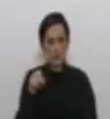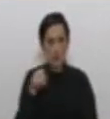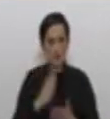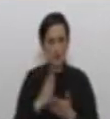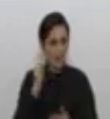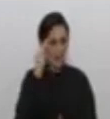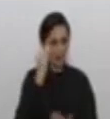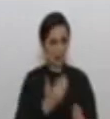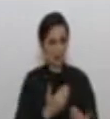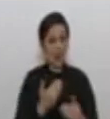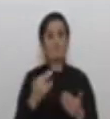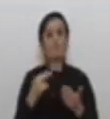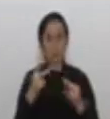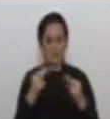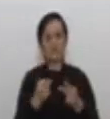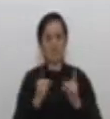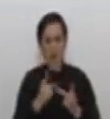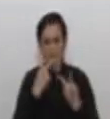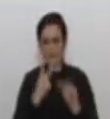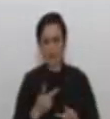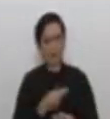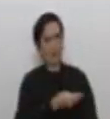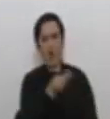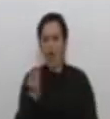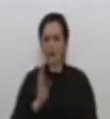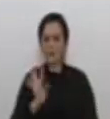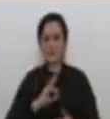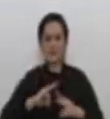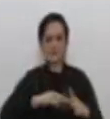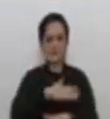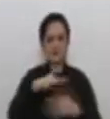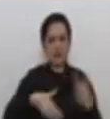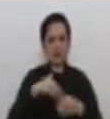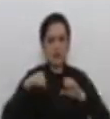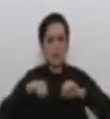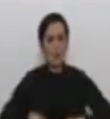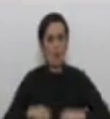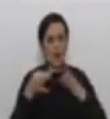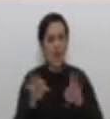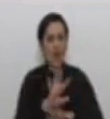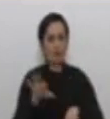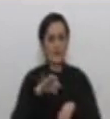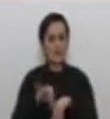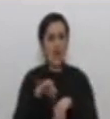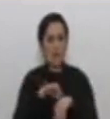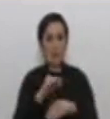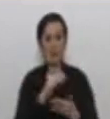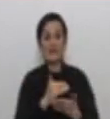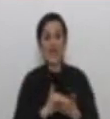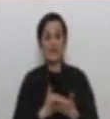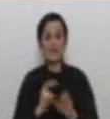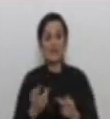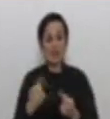მიაჩნია. Დაადასტურა ისიც, რომ არავის მისცემს ქვეყნის არევის და დესტაბილიზაციის უფლებას და არ დაუშვებს ძალადობრივი რეჟიმის